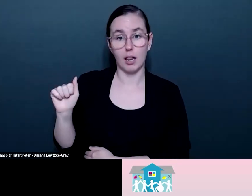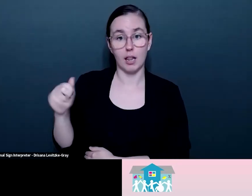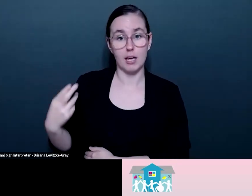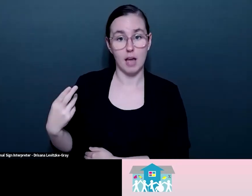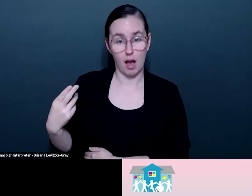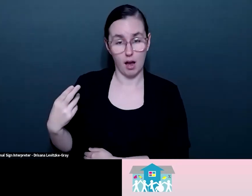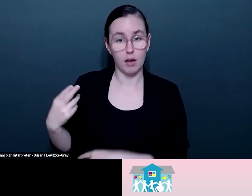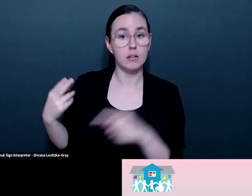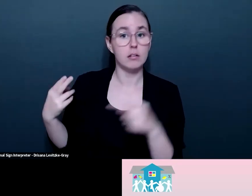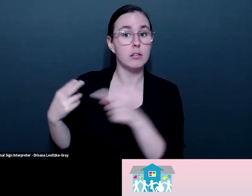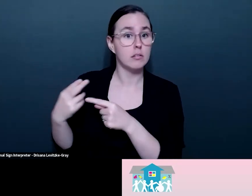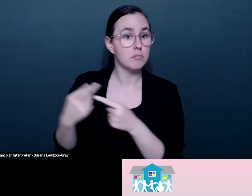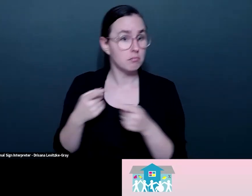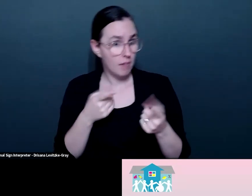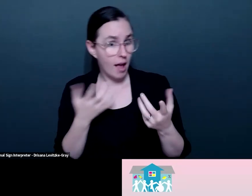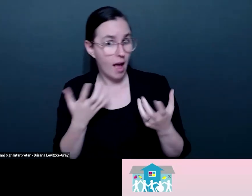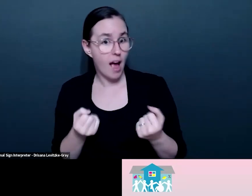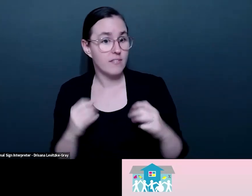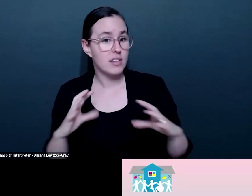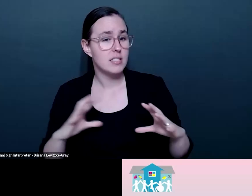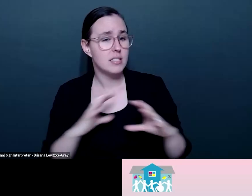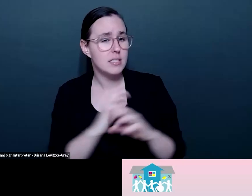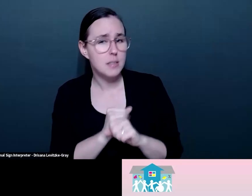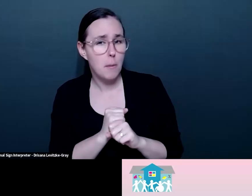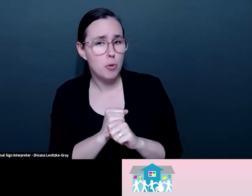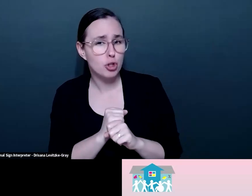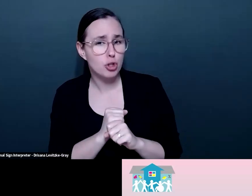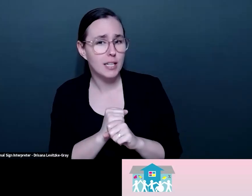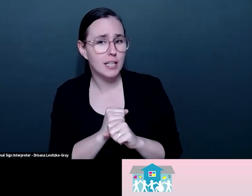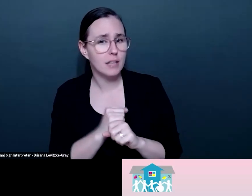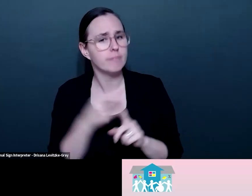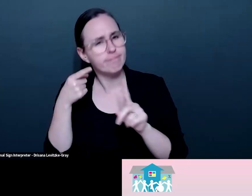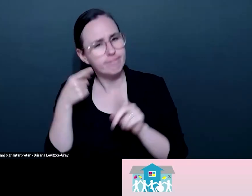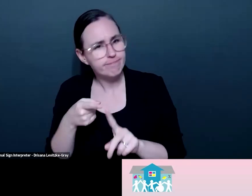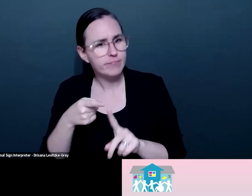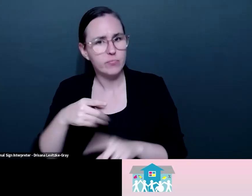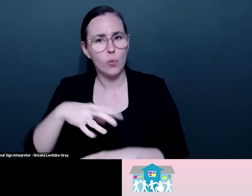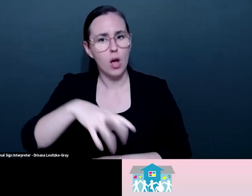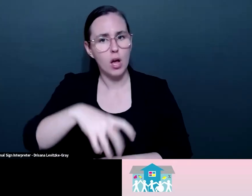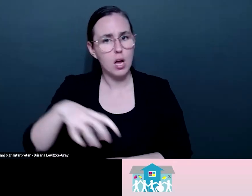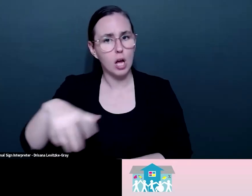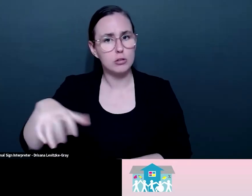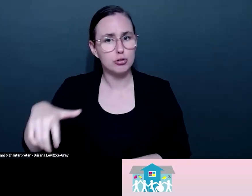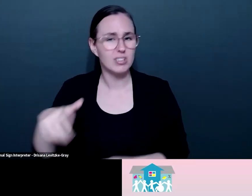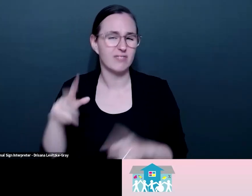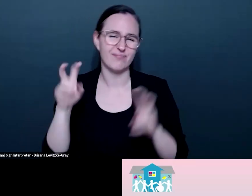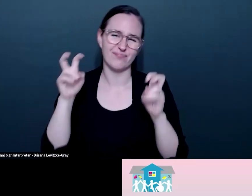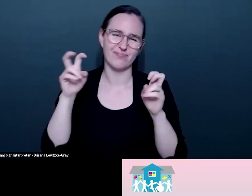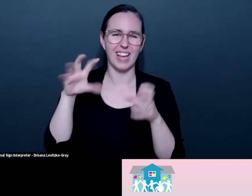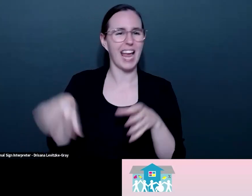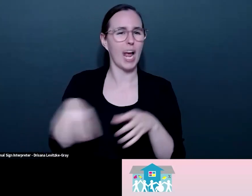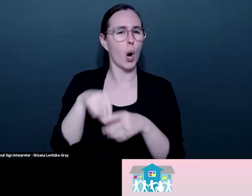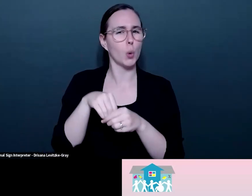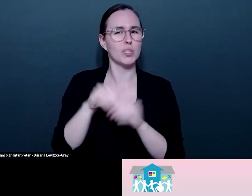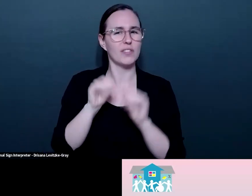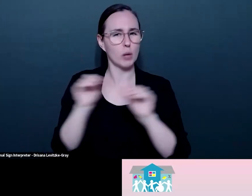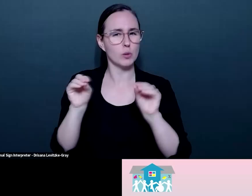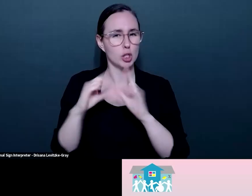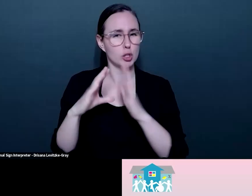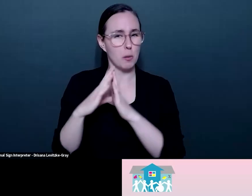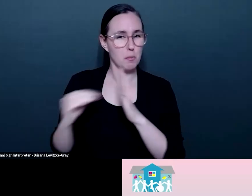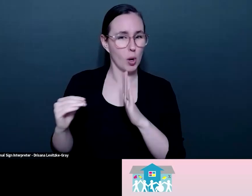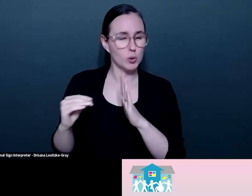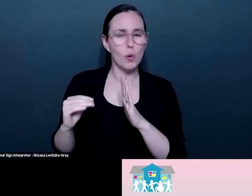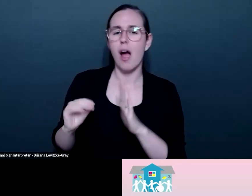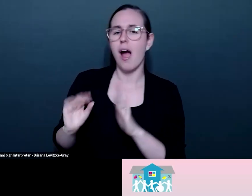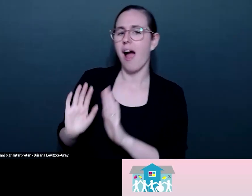Est-ce qu'on peut aussi se baser sur le module inclusif de l'éducation dans un pays spécifique?